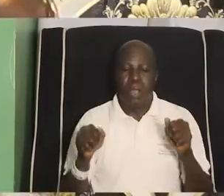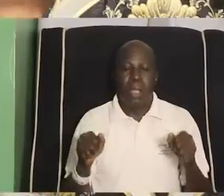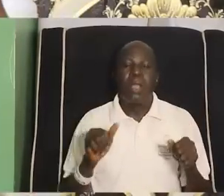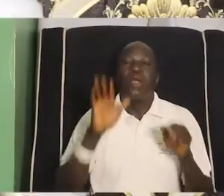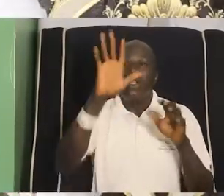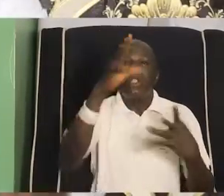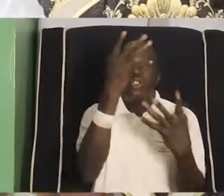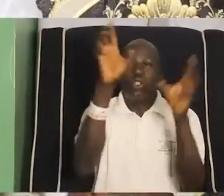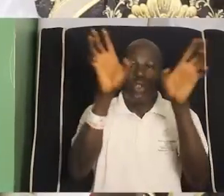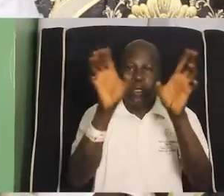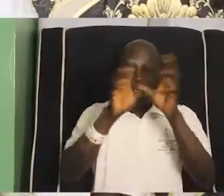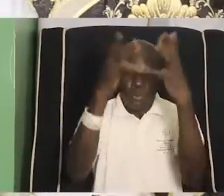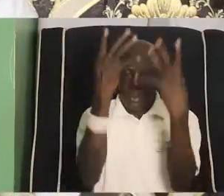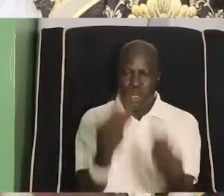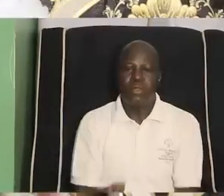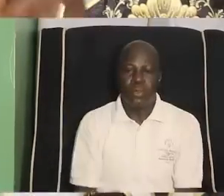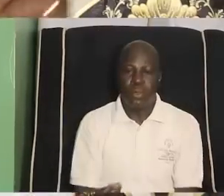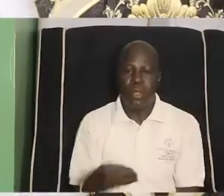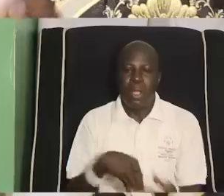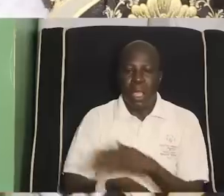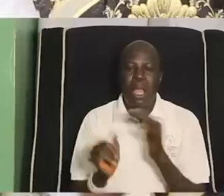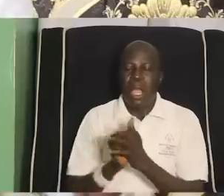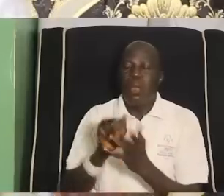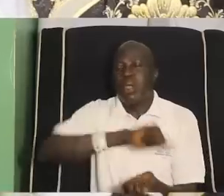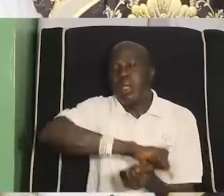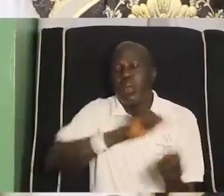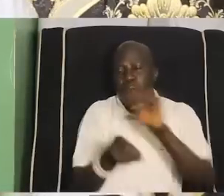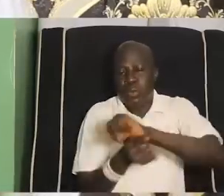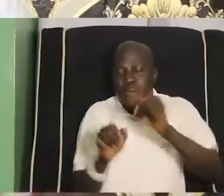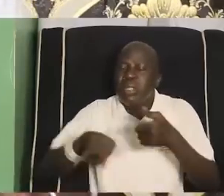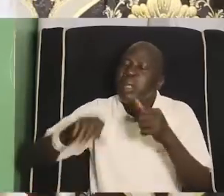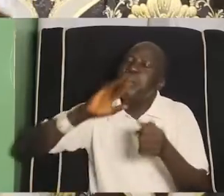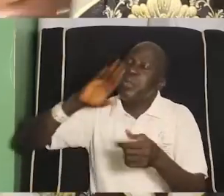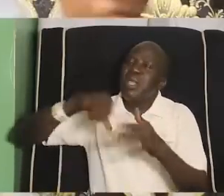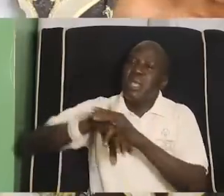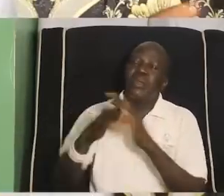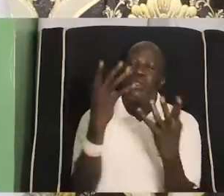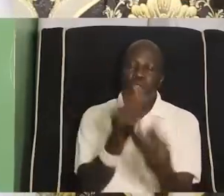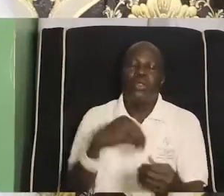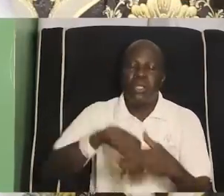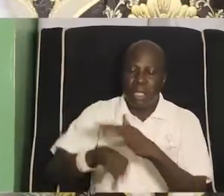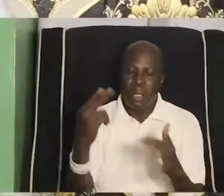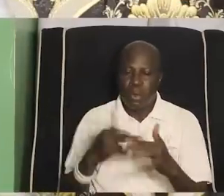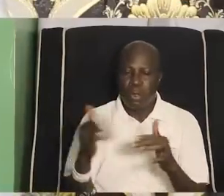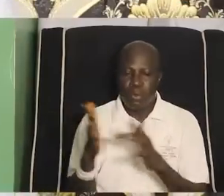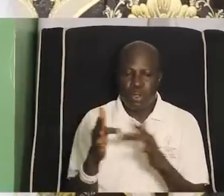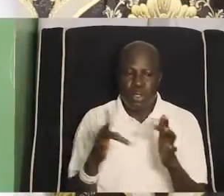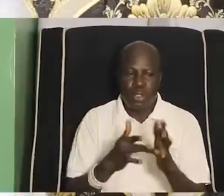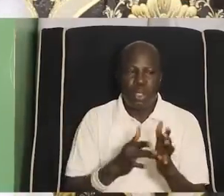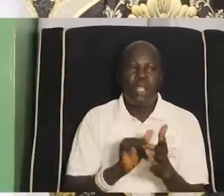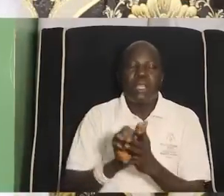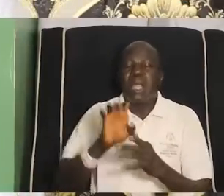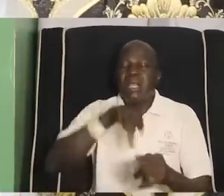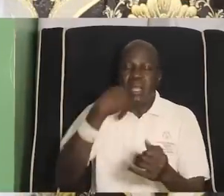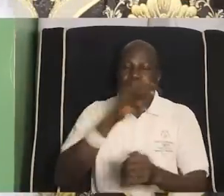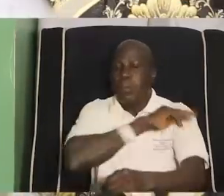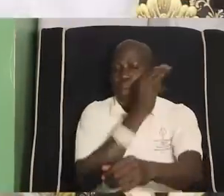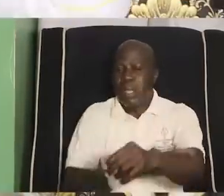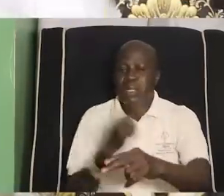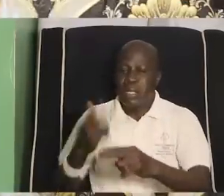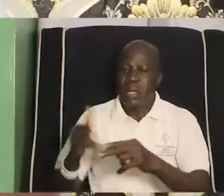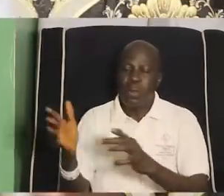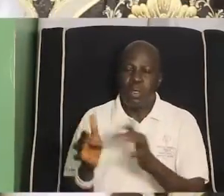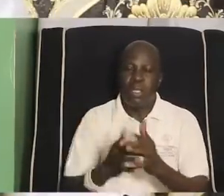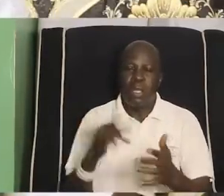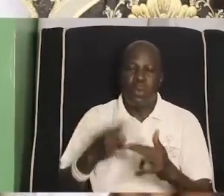rẹ gbọ́dọ̀ gbọ́ àtúnṣe gbọ́dọ̀ ṣẹlẹ̀ mẹ́rù àdà yára kẹ̀rù àdà mọ́ tẹ̀bí lórúkọ